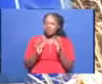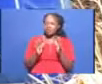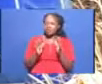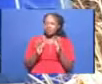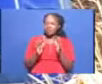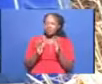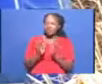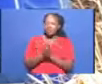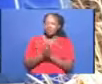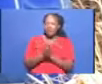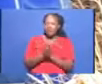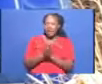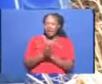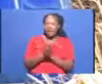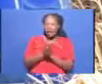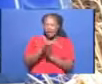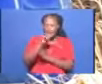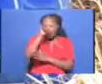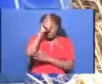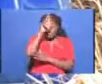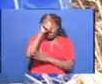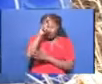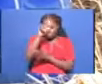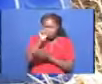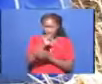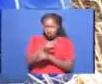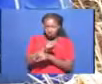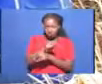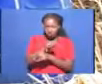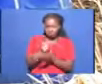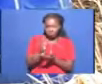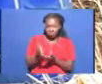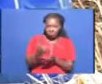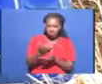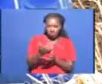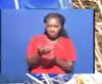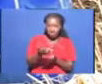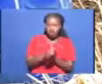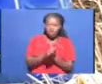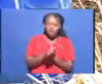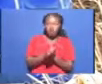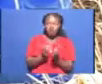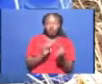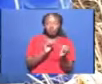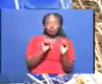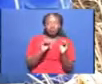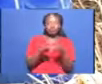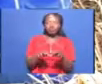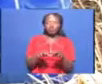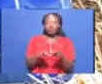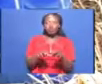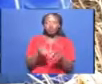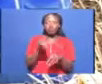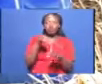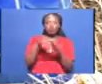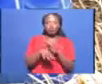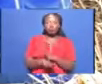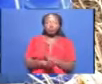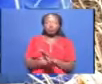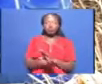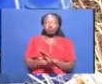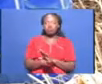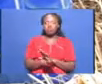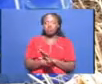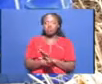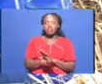maviambuzi, unakusanya hapo kwa shina. Ukimaliza, unachukua kala moto, unaika hapo kwa shina. Ule